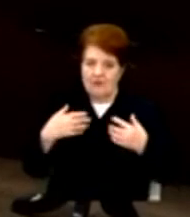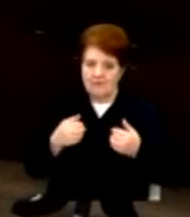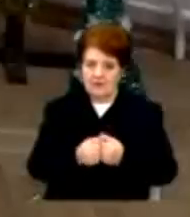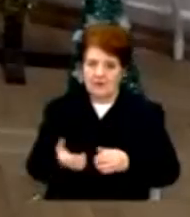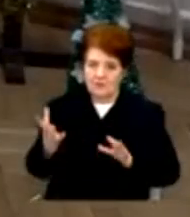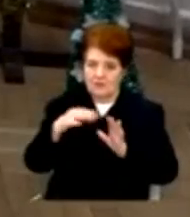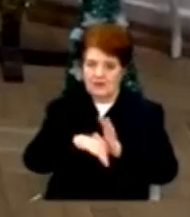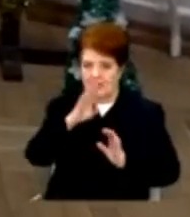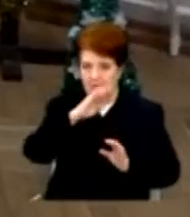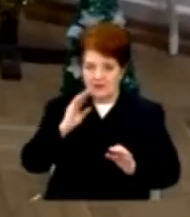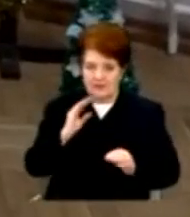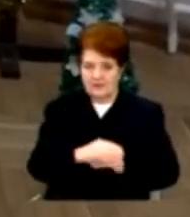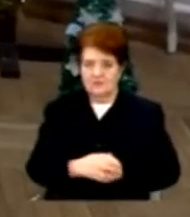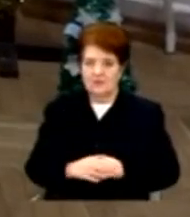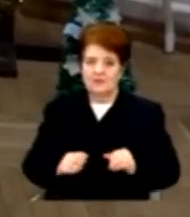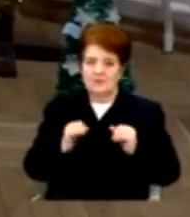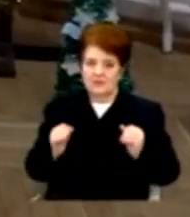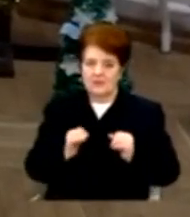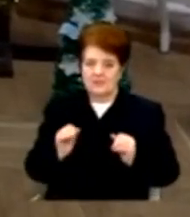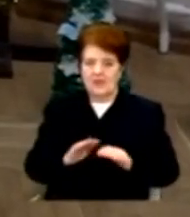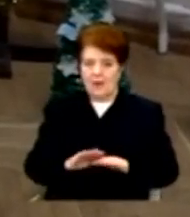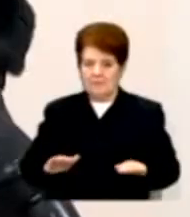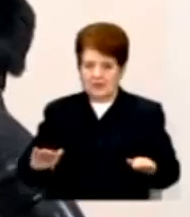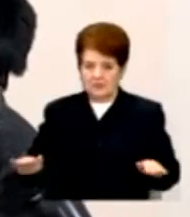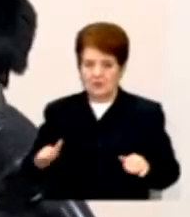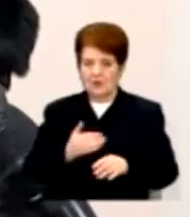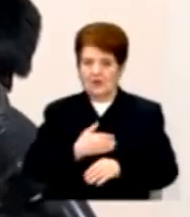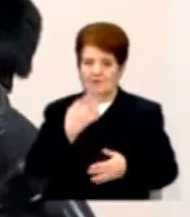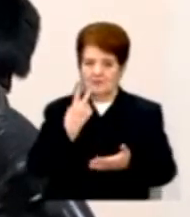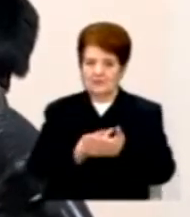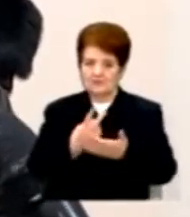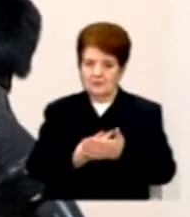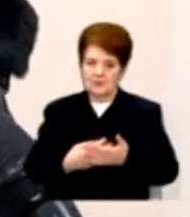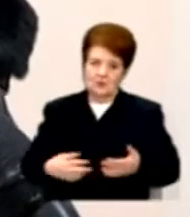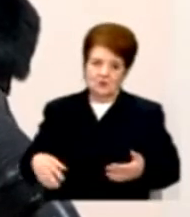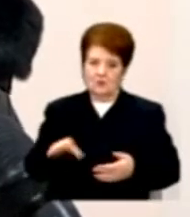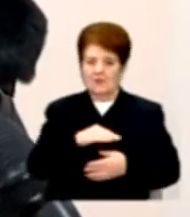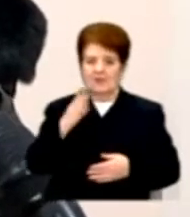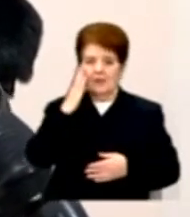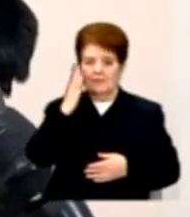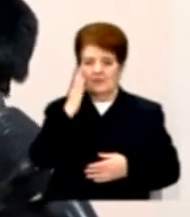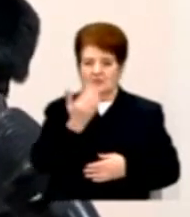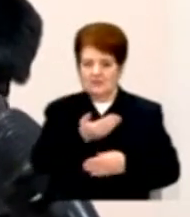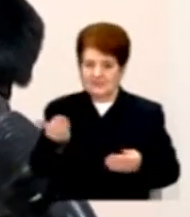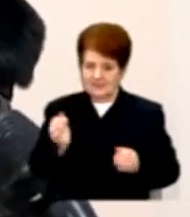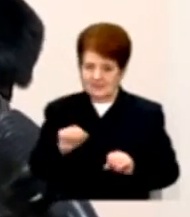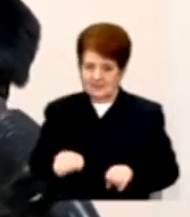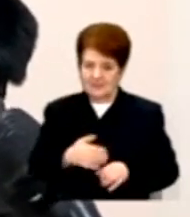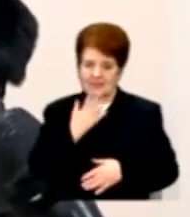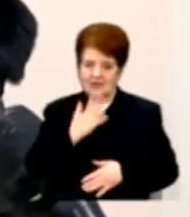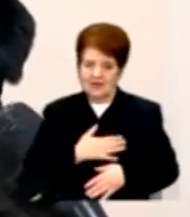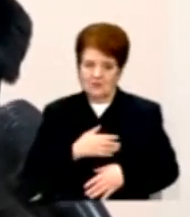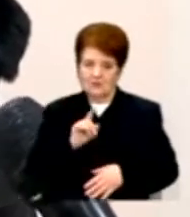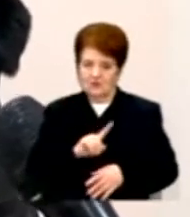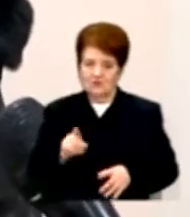cu străduința piicilor care vor să demonstreze toate capacitățile sale și toată dragostea față